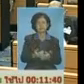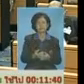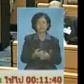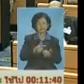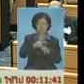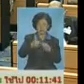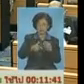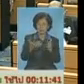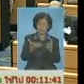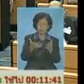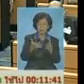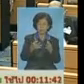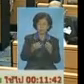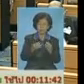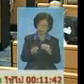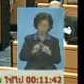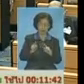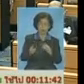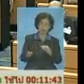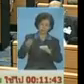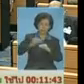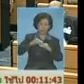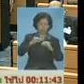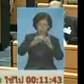ไม่ยกเลิกแถมขยายระยะเวลาให้อีกครับ